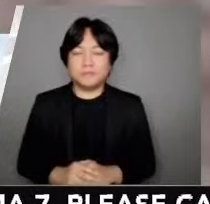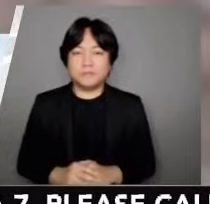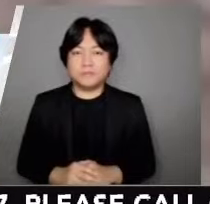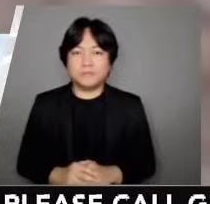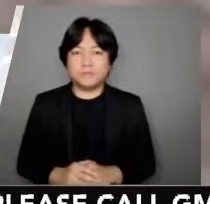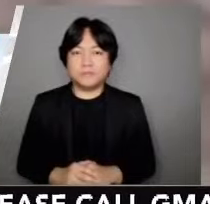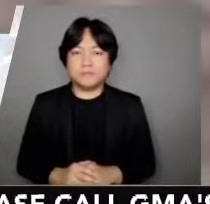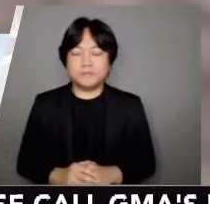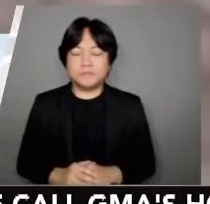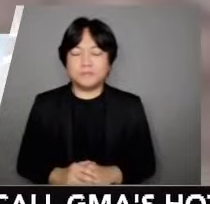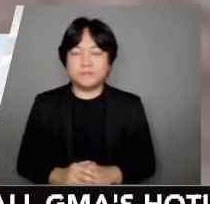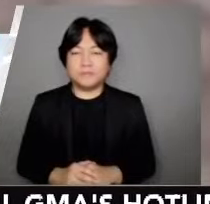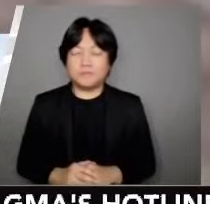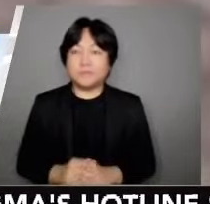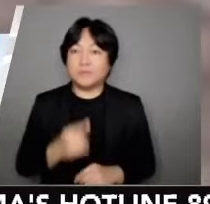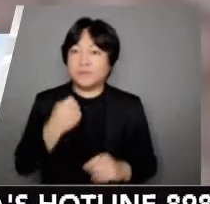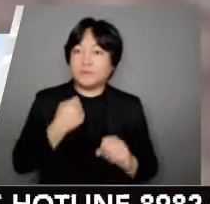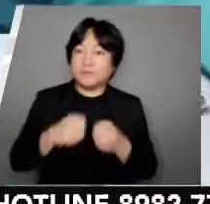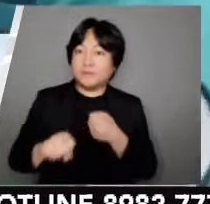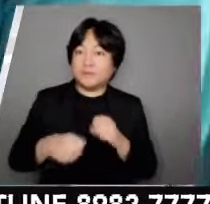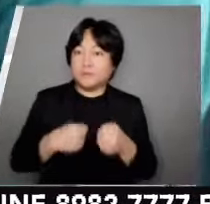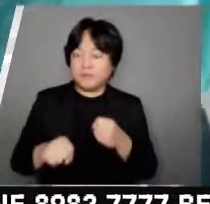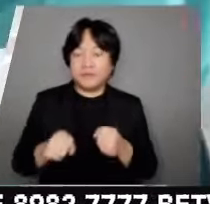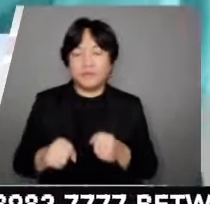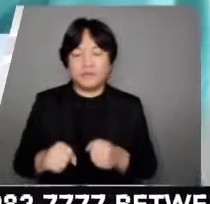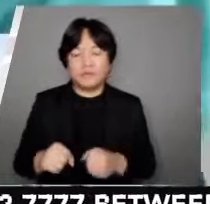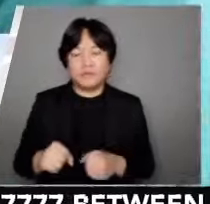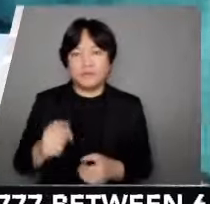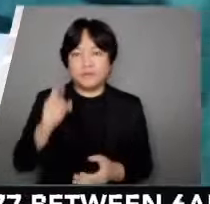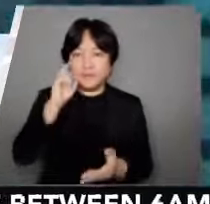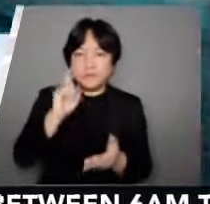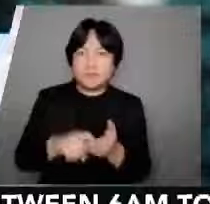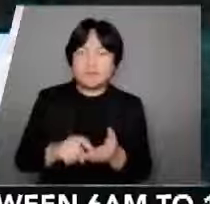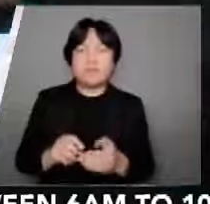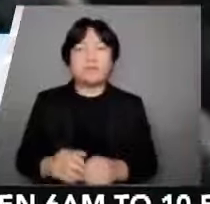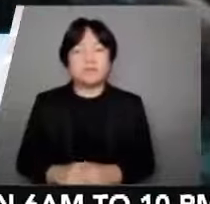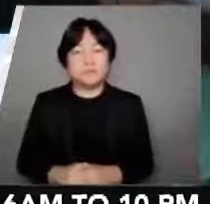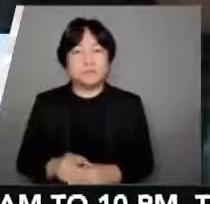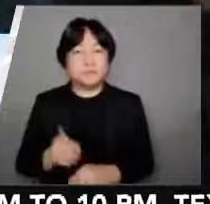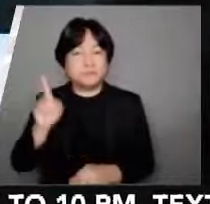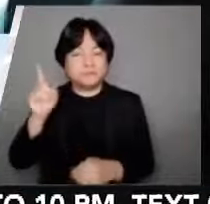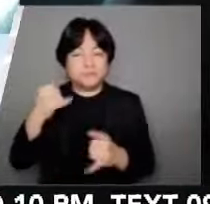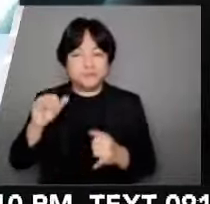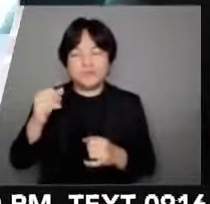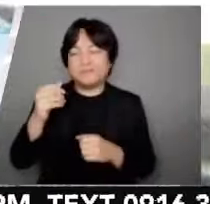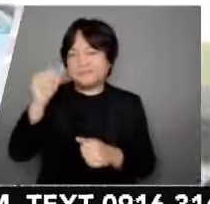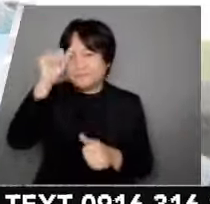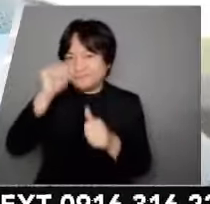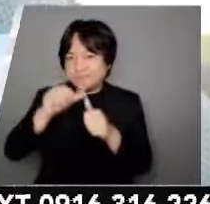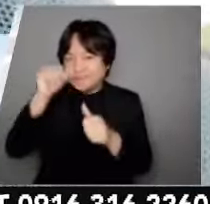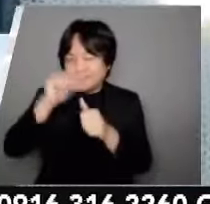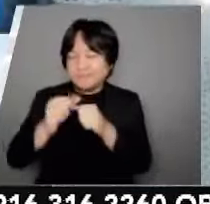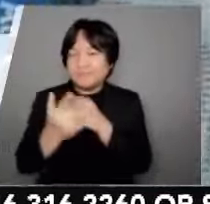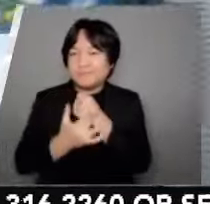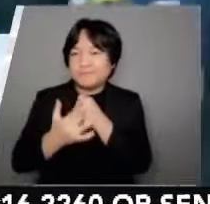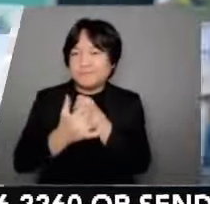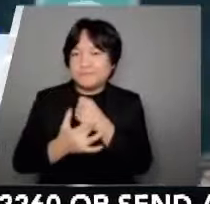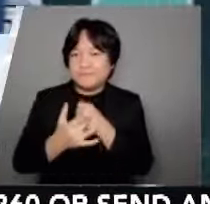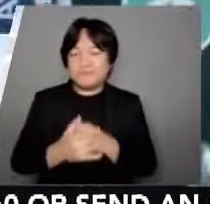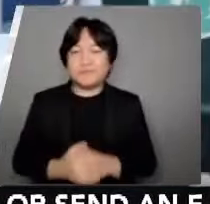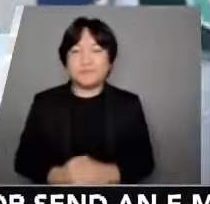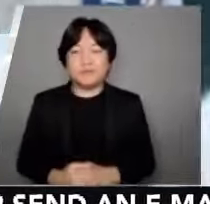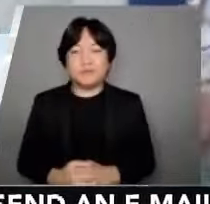pa sa sports icons na nakita nila, ang di raw nila malilimutan sa karanasang ito ay ang pambihirang